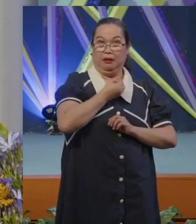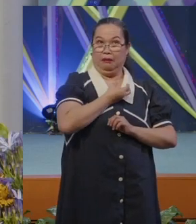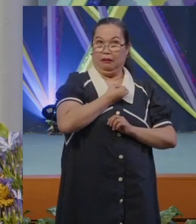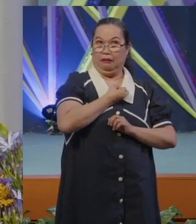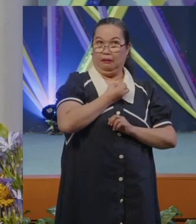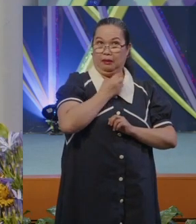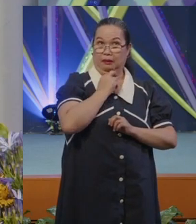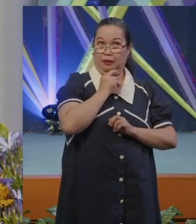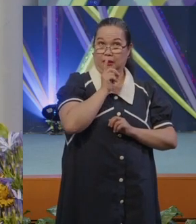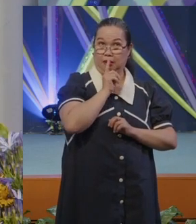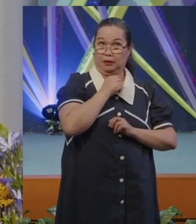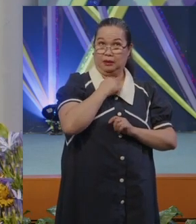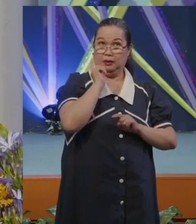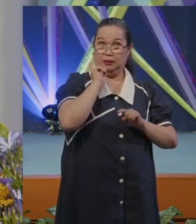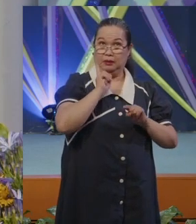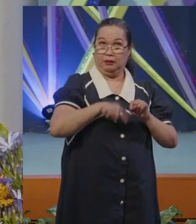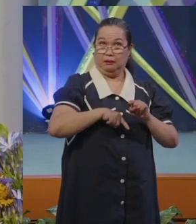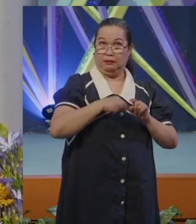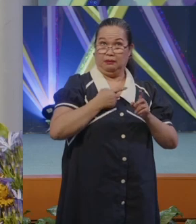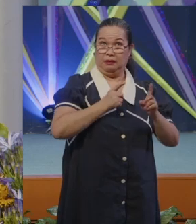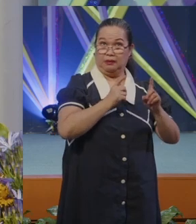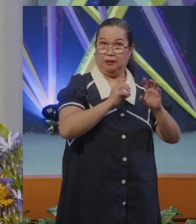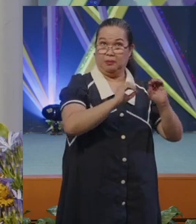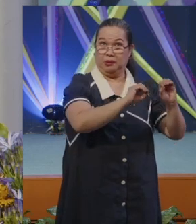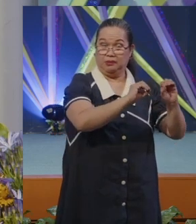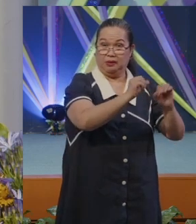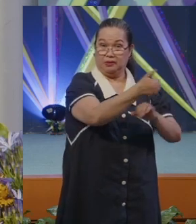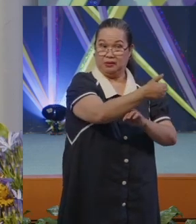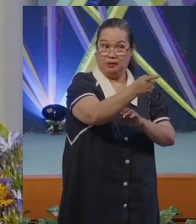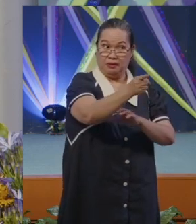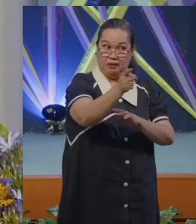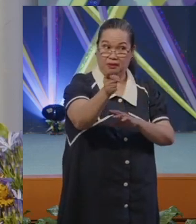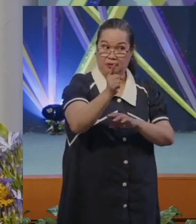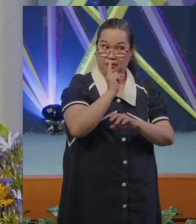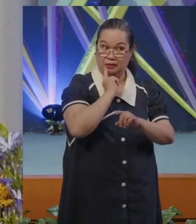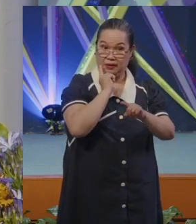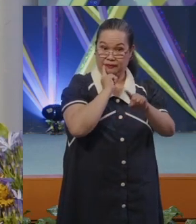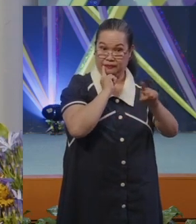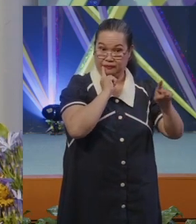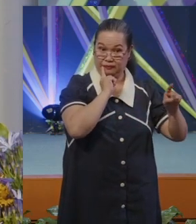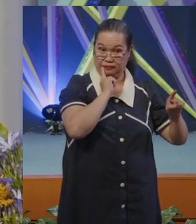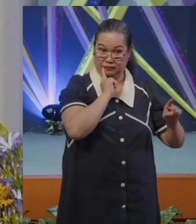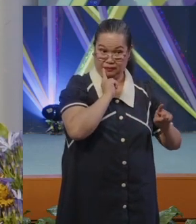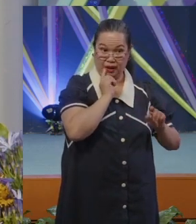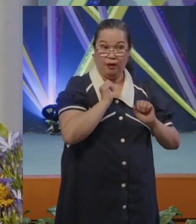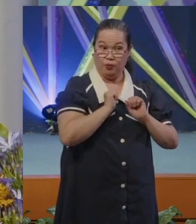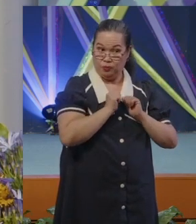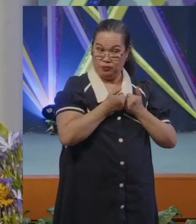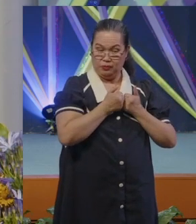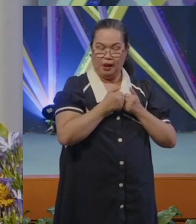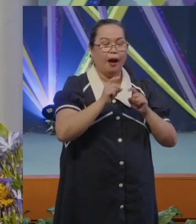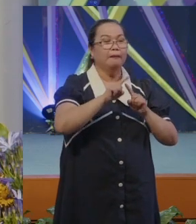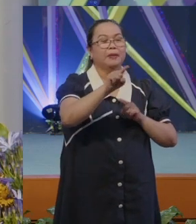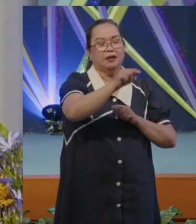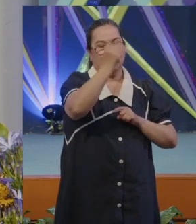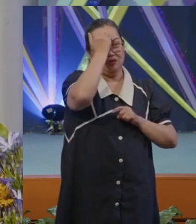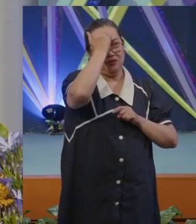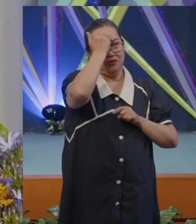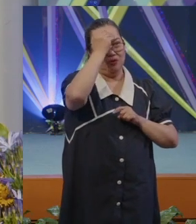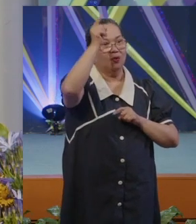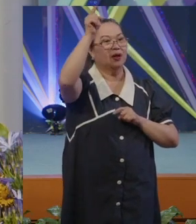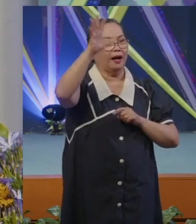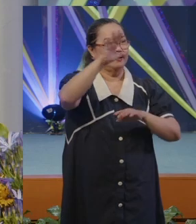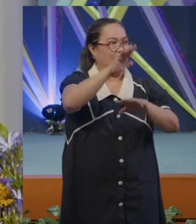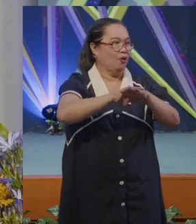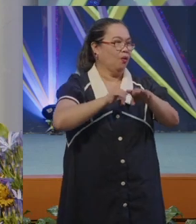Baka hindi ko kayang mag-disciple ng ibang mga kapwa ko Kristiyano. Pero alam nyo, tinatawag kayo ng